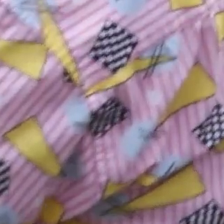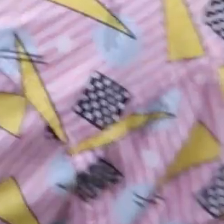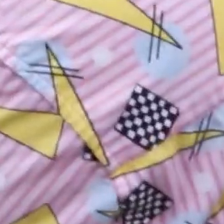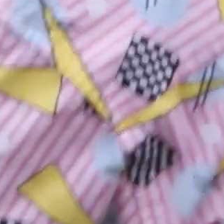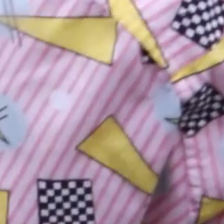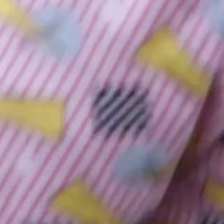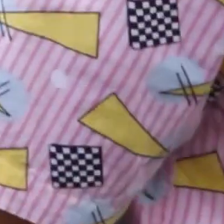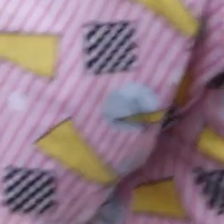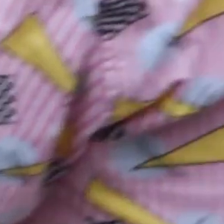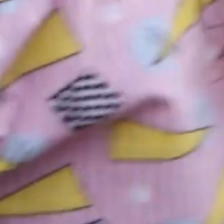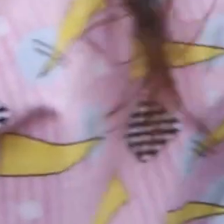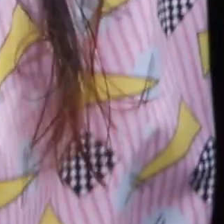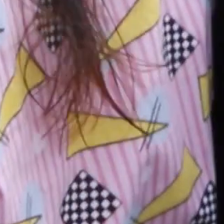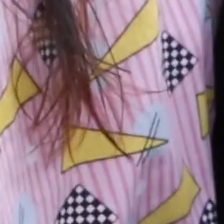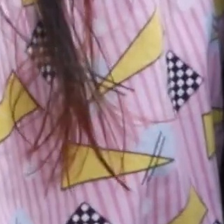Ano yung kinaday?